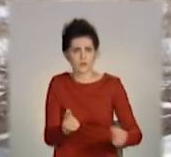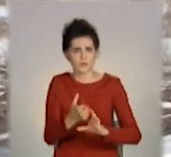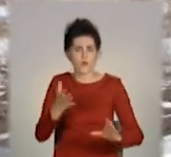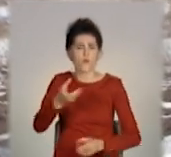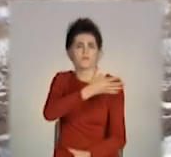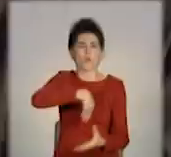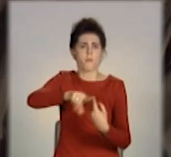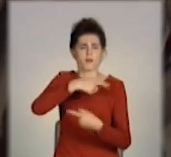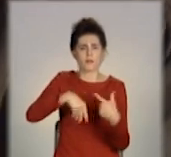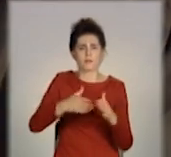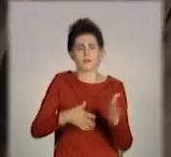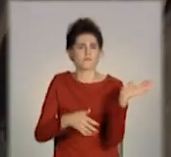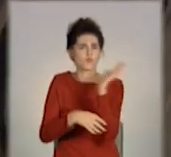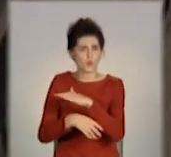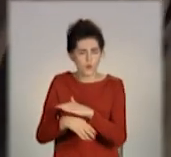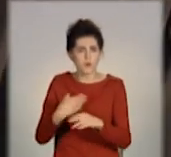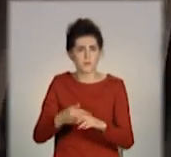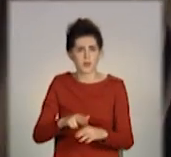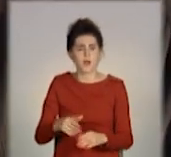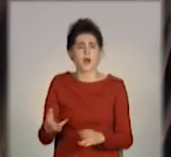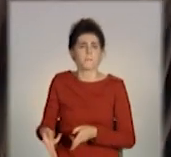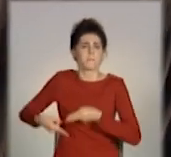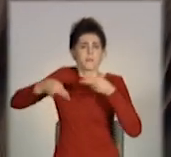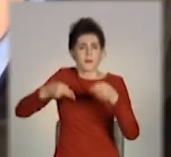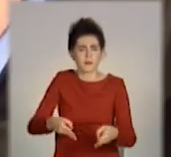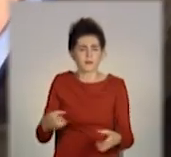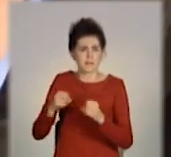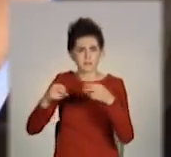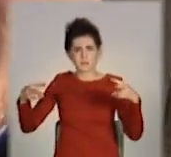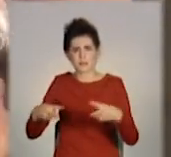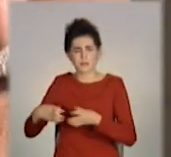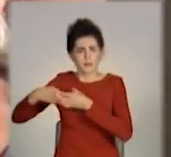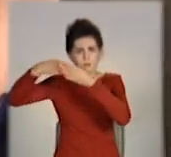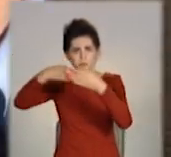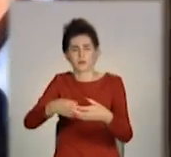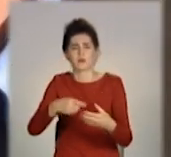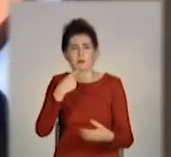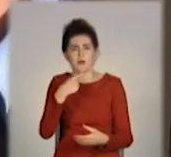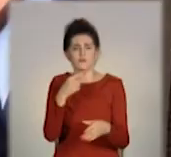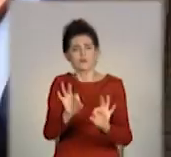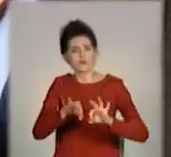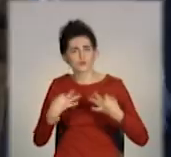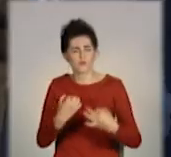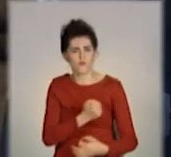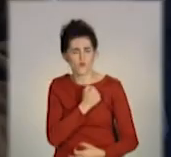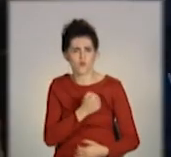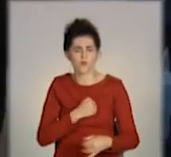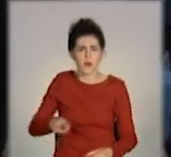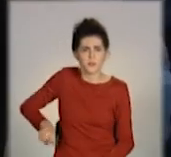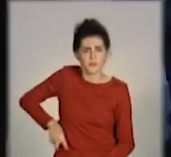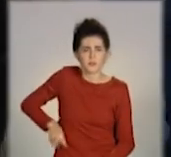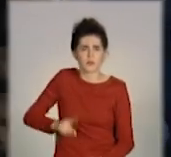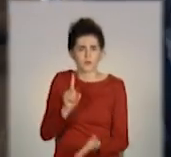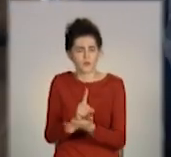геть разом із обладнанням. На перемовини повернулася делегація. Посилаються на дозвіл військово-цивільної адміністрації